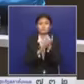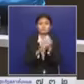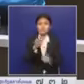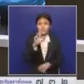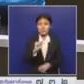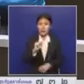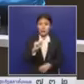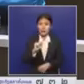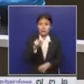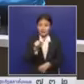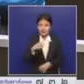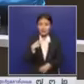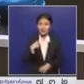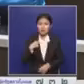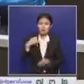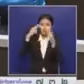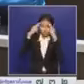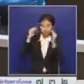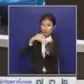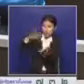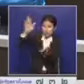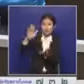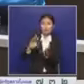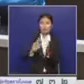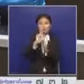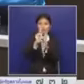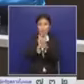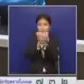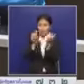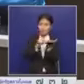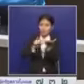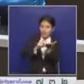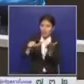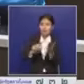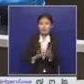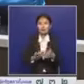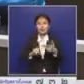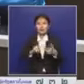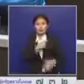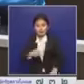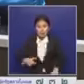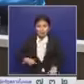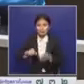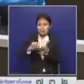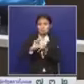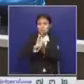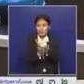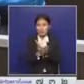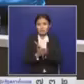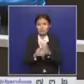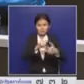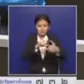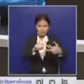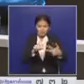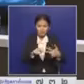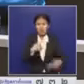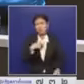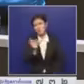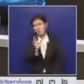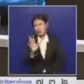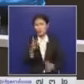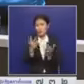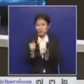ต้องลาออกรัฐธรรมนูญแก้มั้ยสถาบันปฏิรูปหรือเปล่าวันนี้เเปิดสภาให้พวกเราปรึกษา